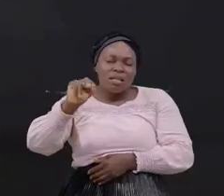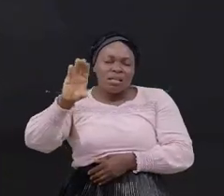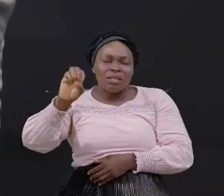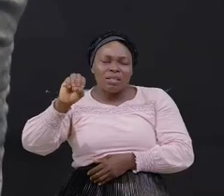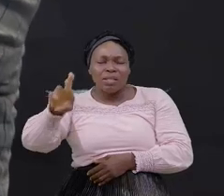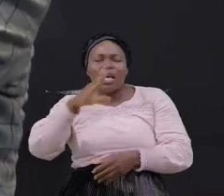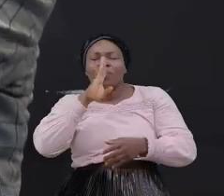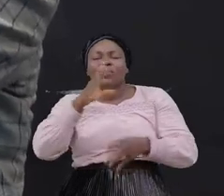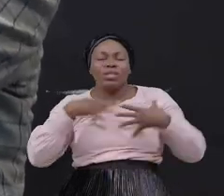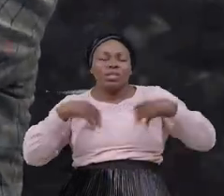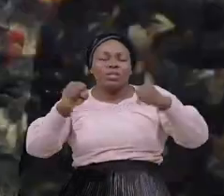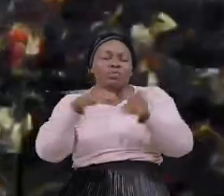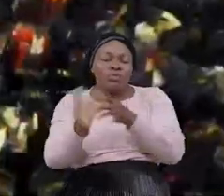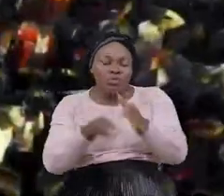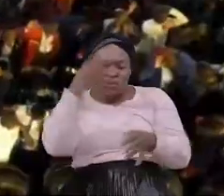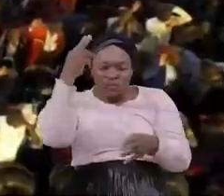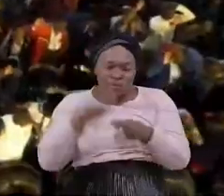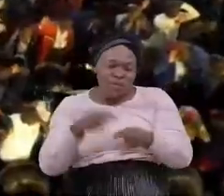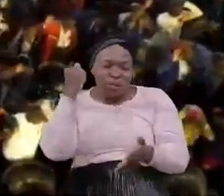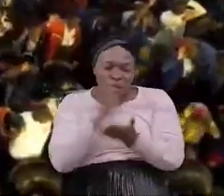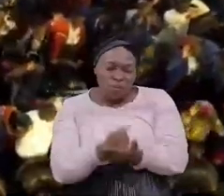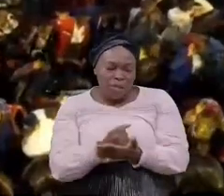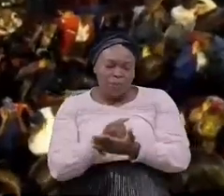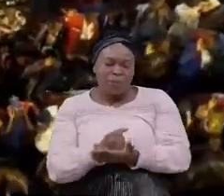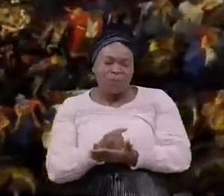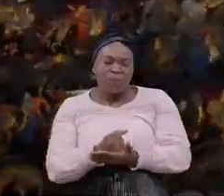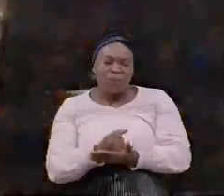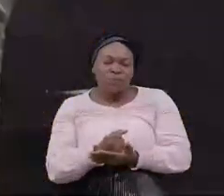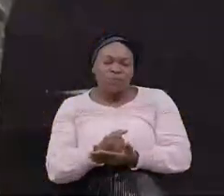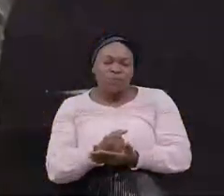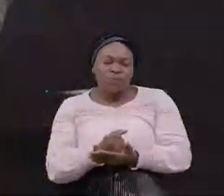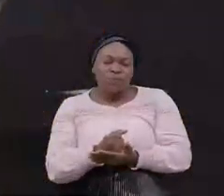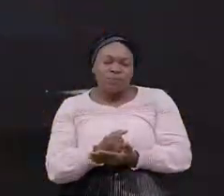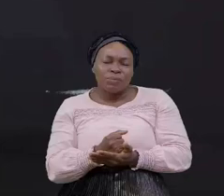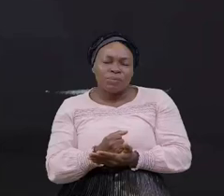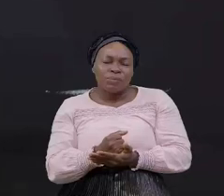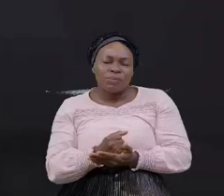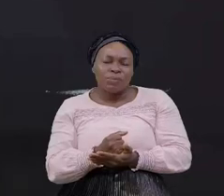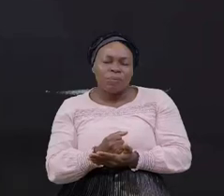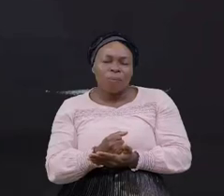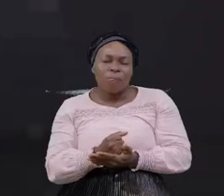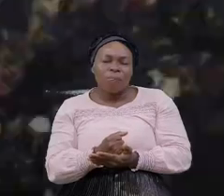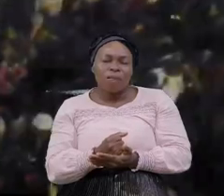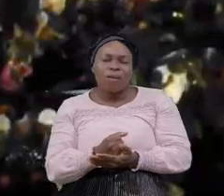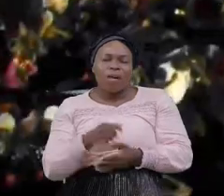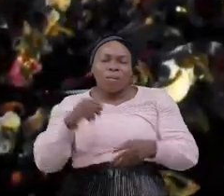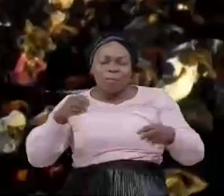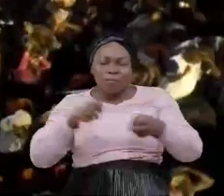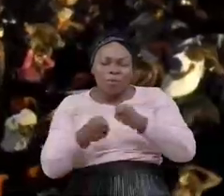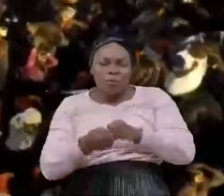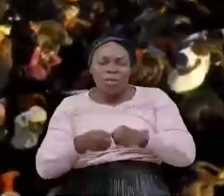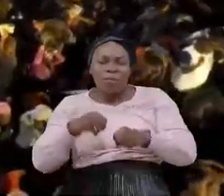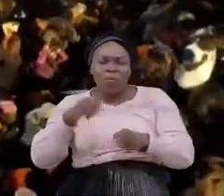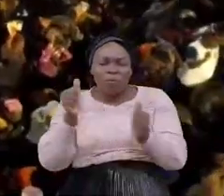guéri au nom de Jésus-Christ. Les problèmes de prostate, qu'elle soit guérie au nom